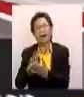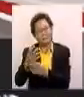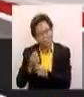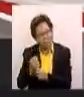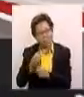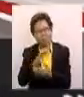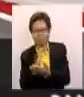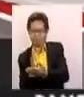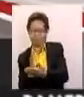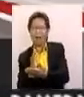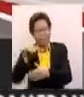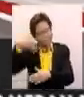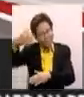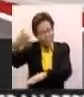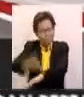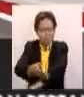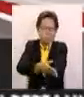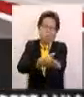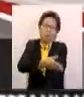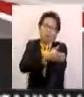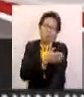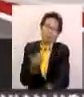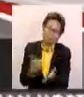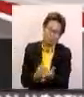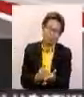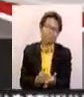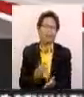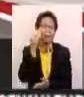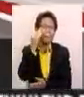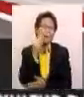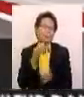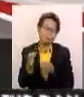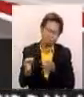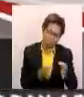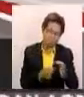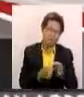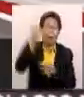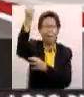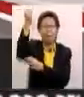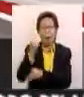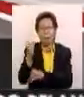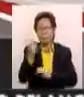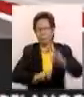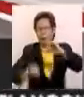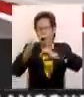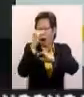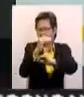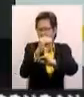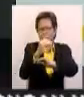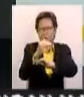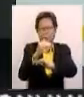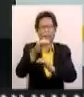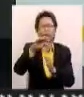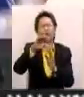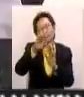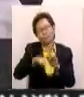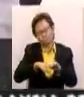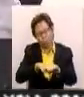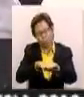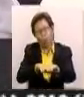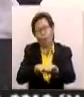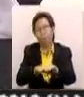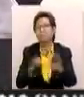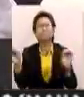tanpa had yang dinamakan sebagai My 100. Jelas Perdana Menteri, pas perjalanan tanpa had dapat mengurangkan kesesakan jalan